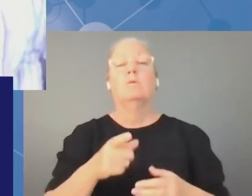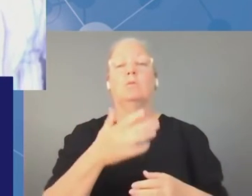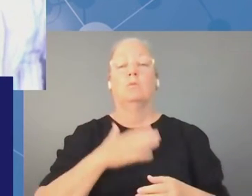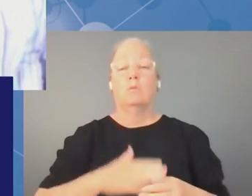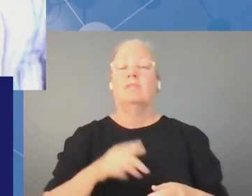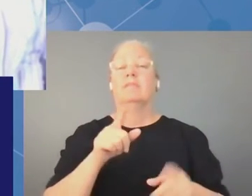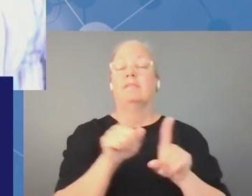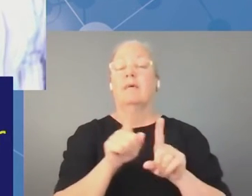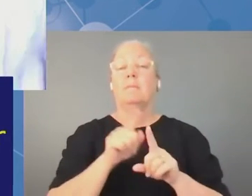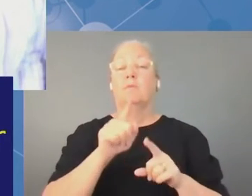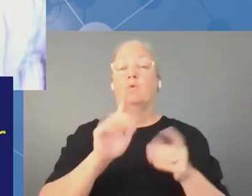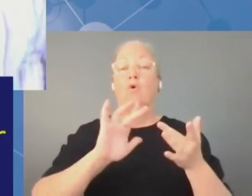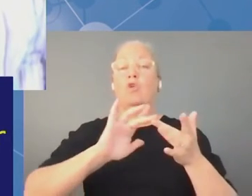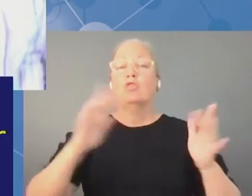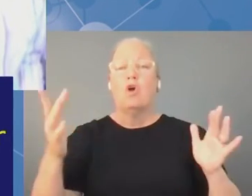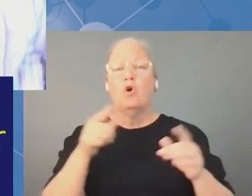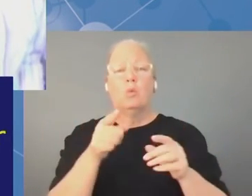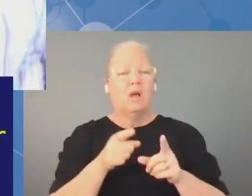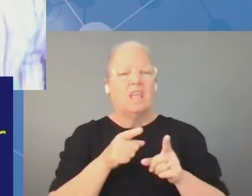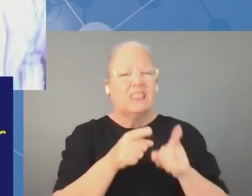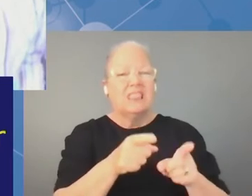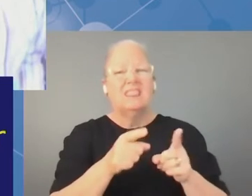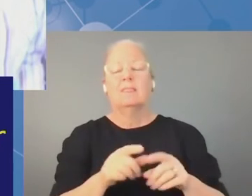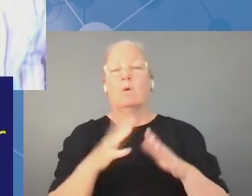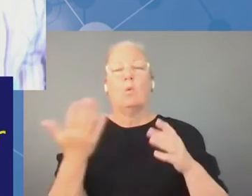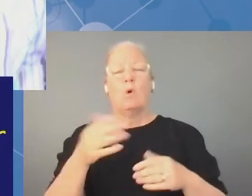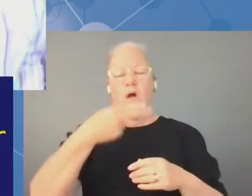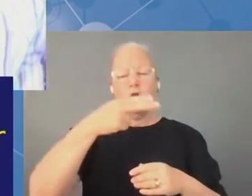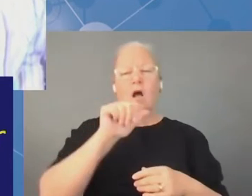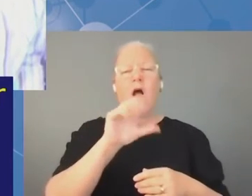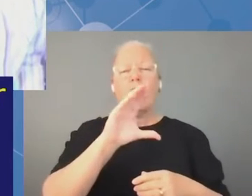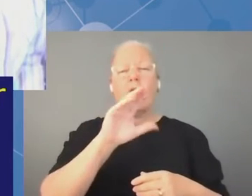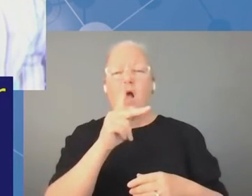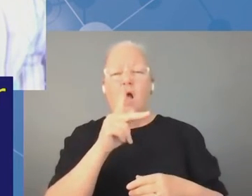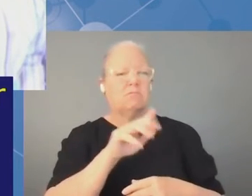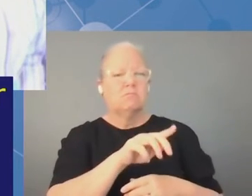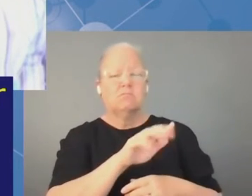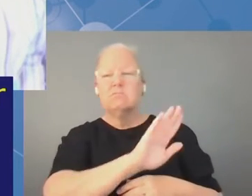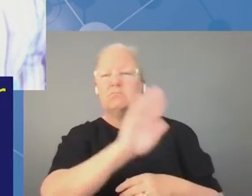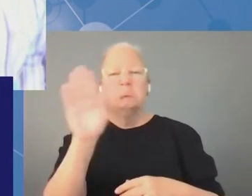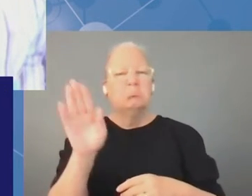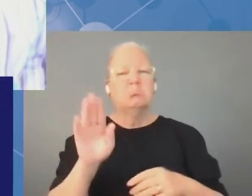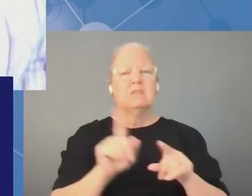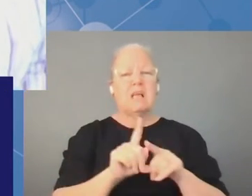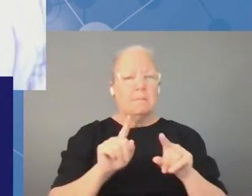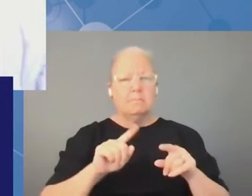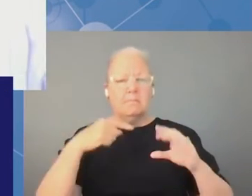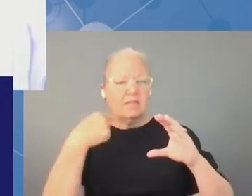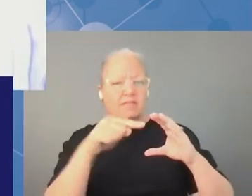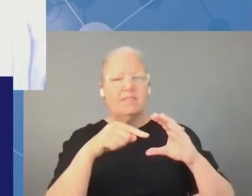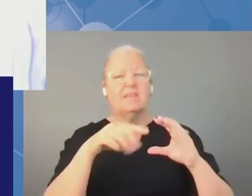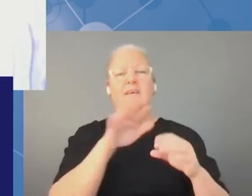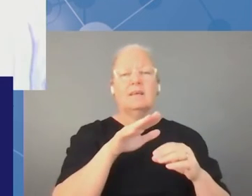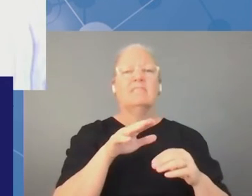доступность интернета, доступ в интернет именно в сельских местностях. Как можно одновременно